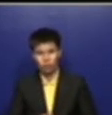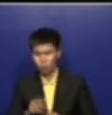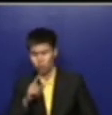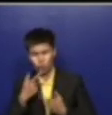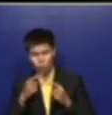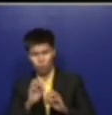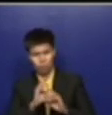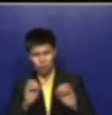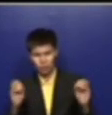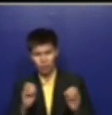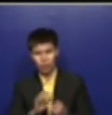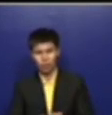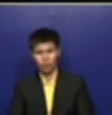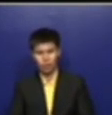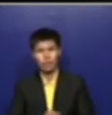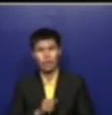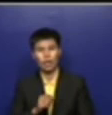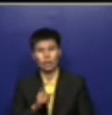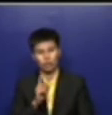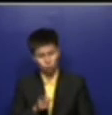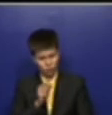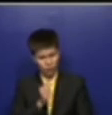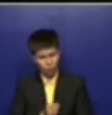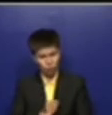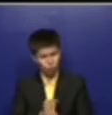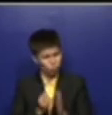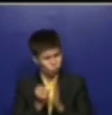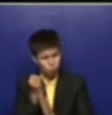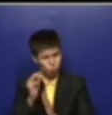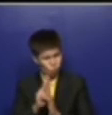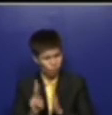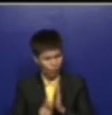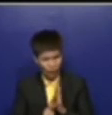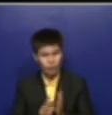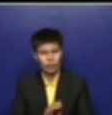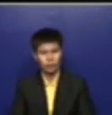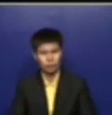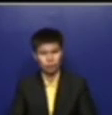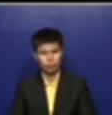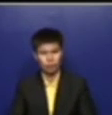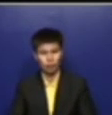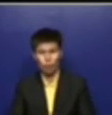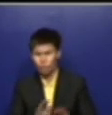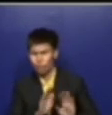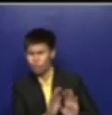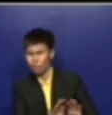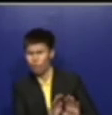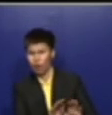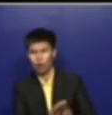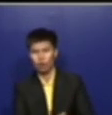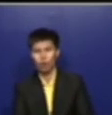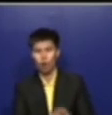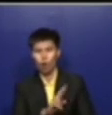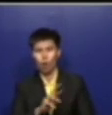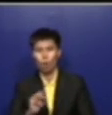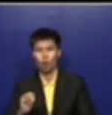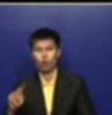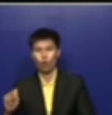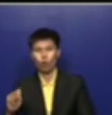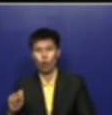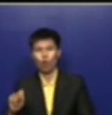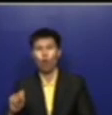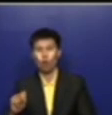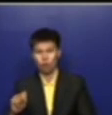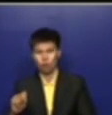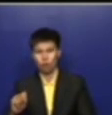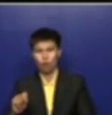ดออกมาแล้วว่าจะทำให้ถูกต้องตามกฎหมายแต่สิ่งที่ผมฝากท่านรัฐมนตรีไปยังท่านรัฐมนตรีชัยชาญนะครับและท่